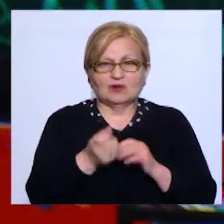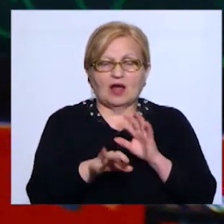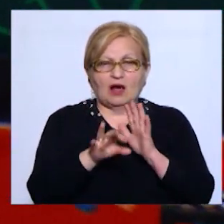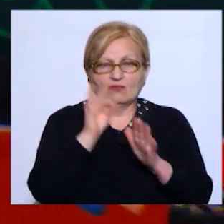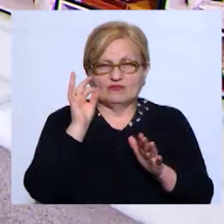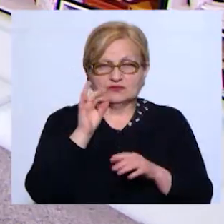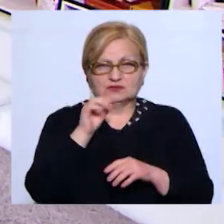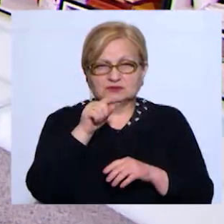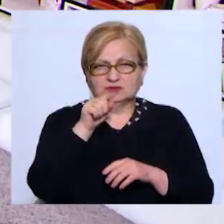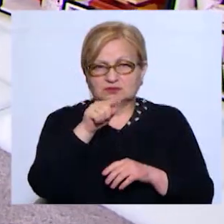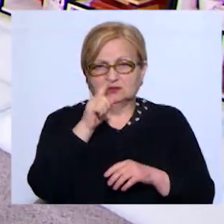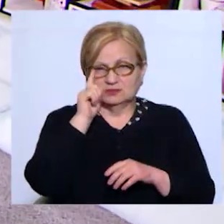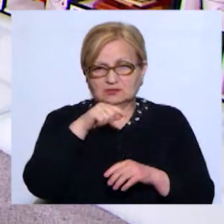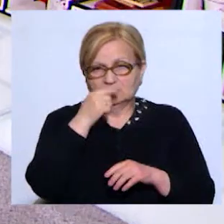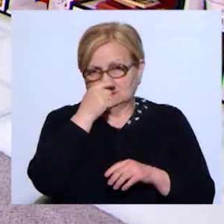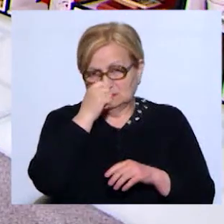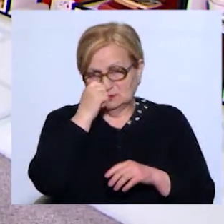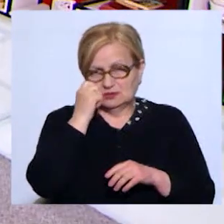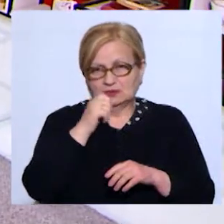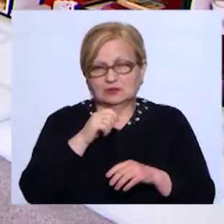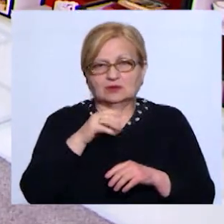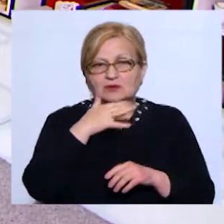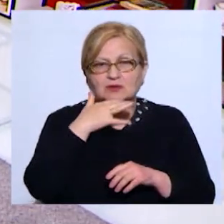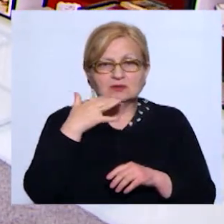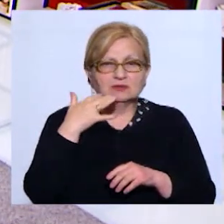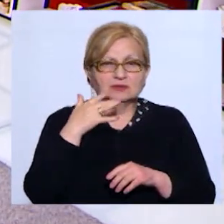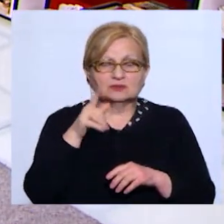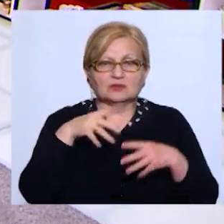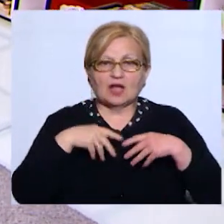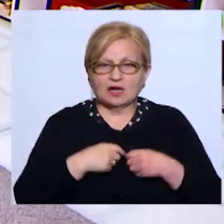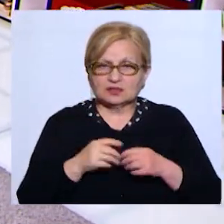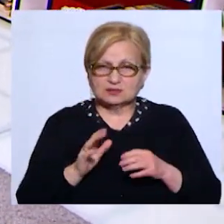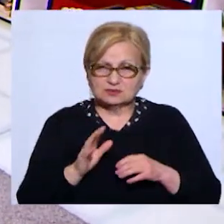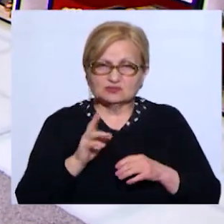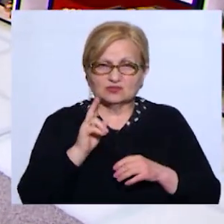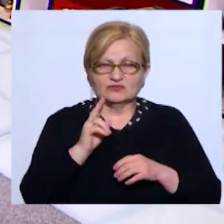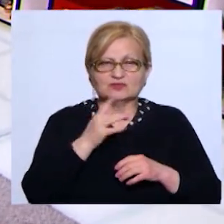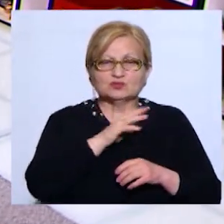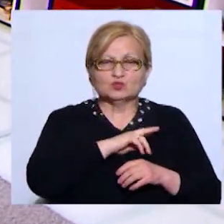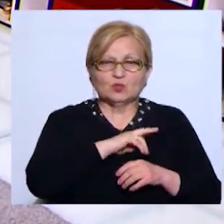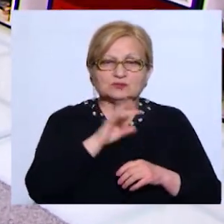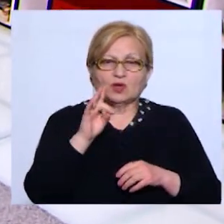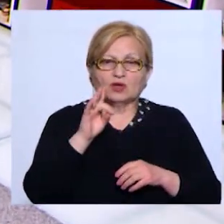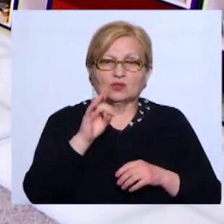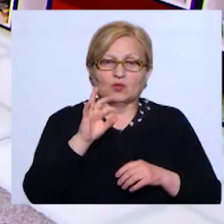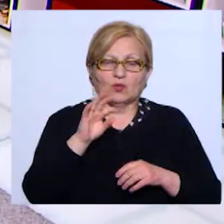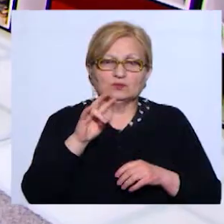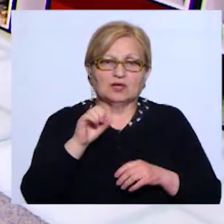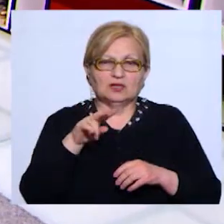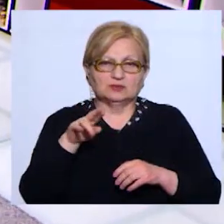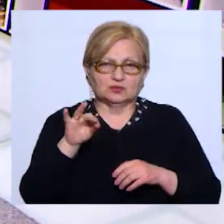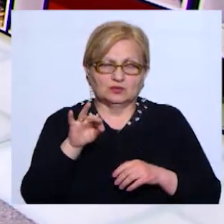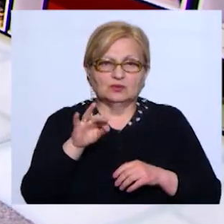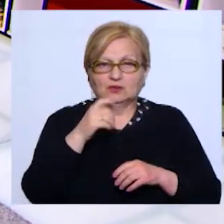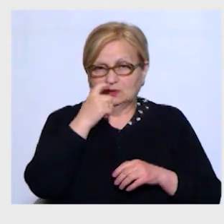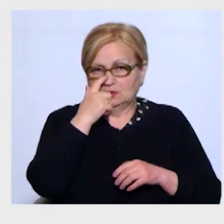ამოვარჩი ამ მიზნით. უბრალოდ ვიცი, რომ ბევს რონალდო გიყვართ, ბევს მესი და არ მიწყინოთ მათ, ვისთვისაც რონალდო არ მაქვს ამორჩეული. კარგით?